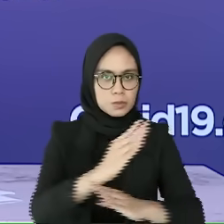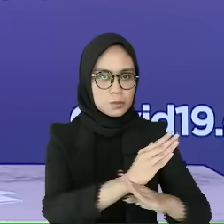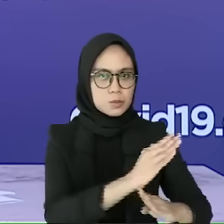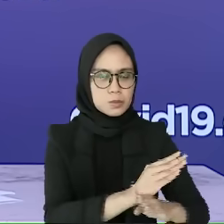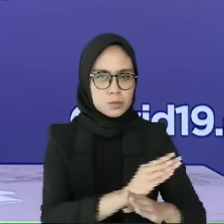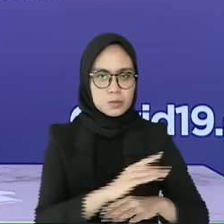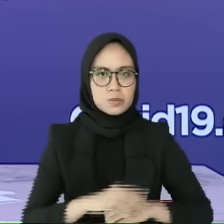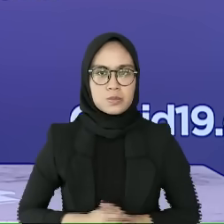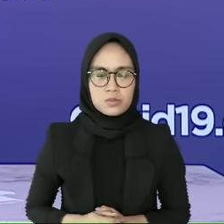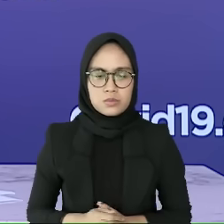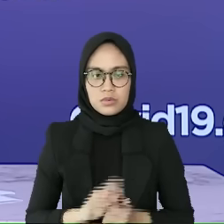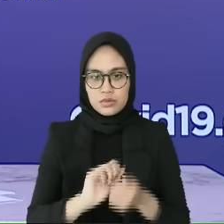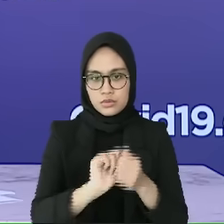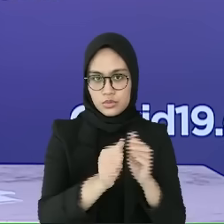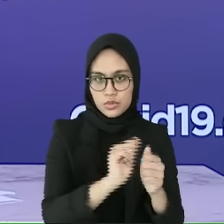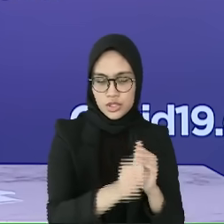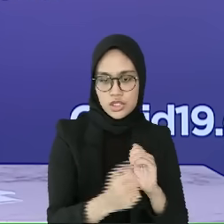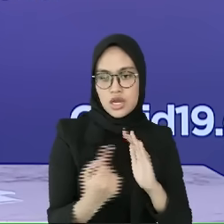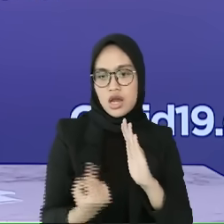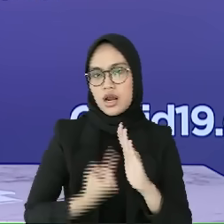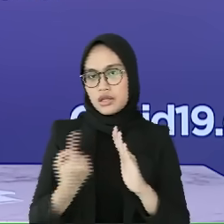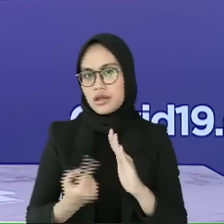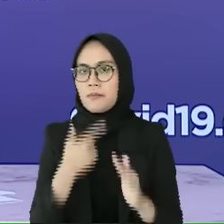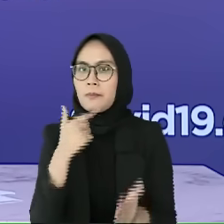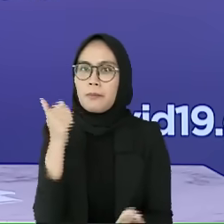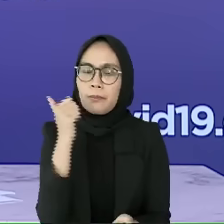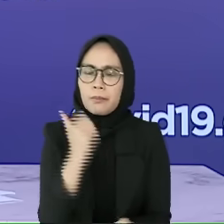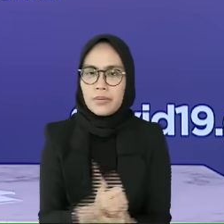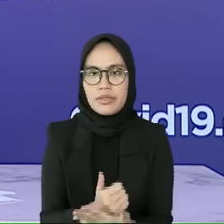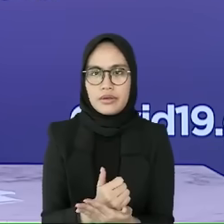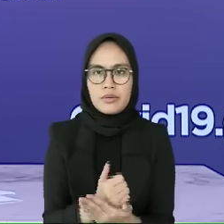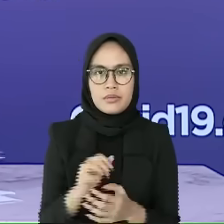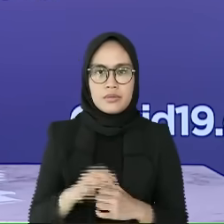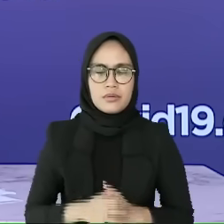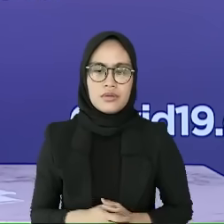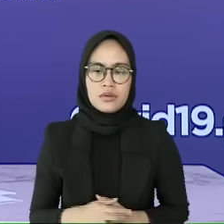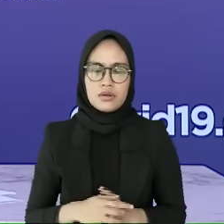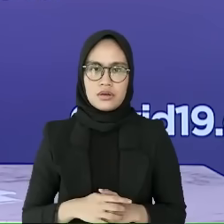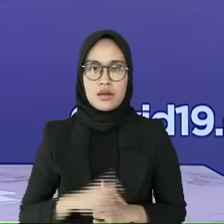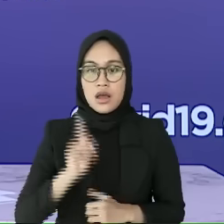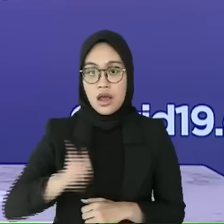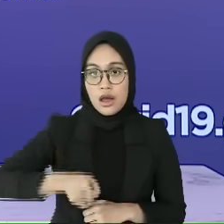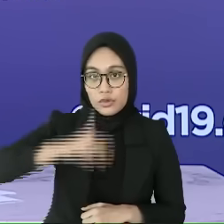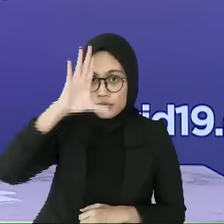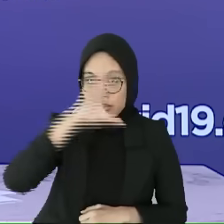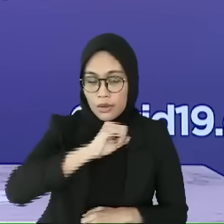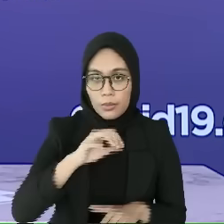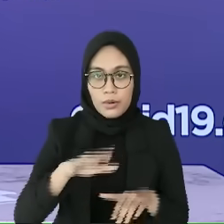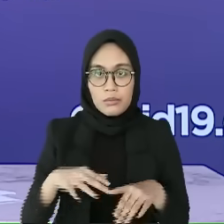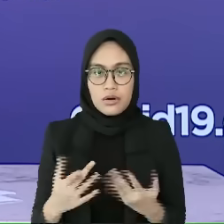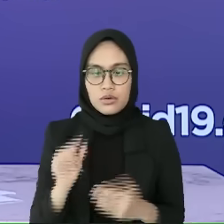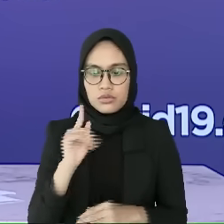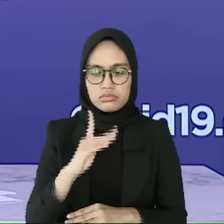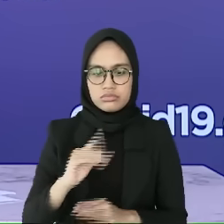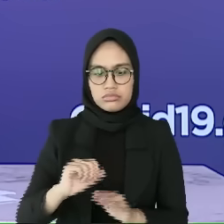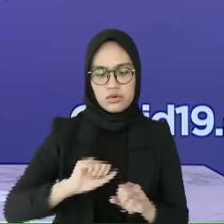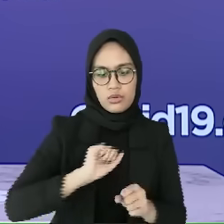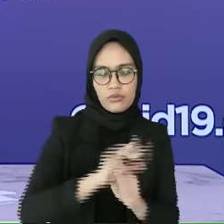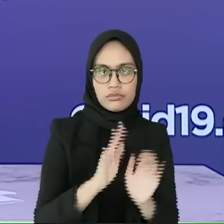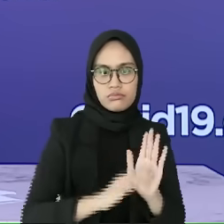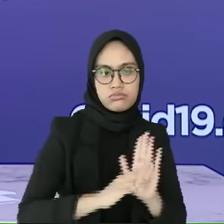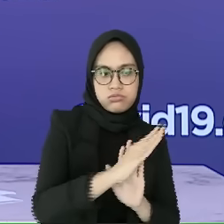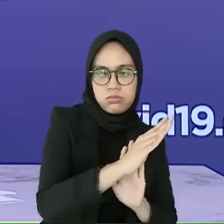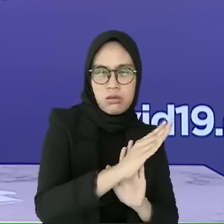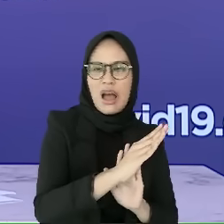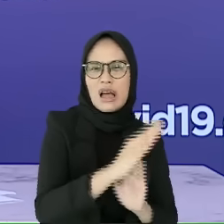memasifkan tes dan karantina. Kita harus mengetahui pula bahwa dalam mencegah lonjakan kasus,